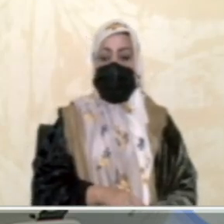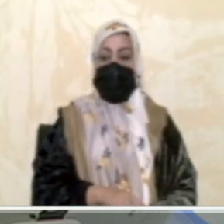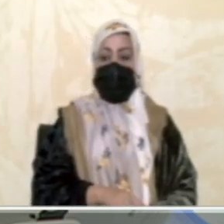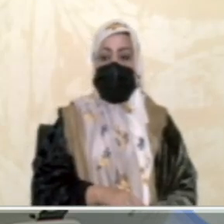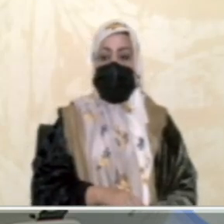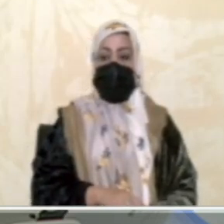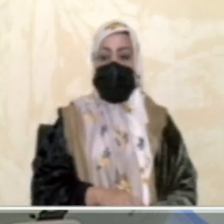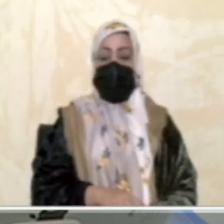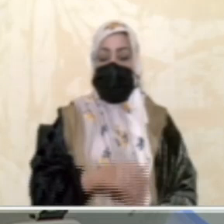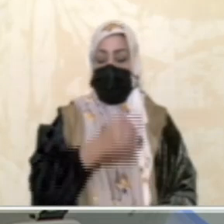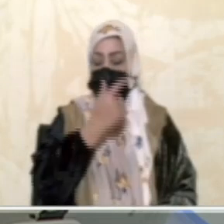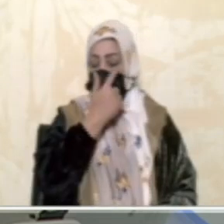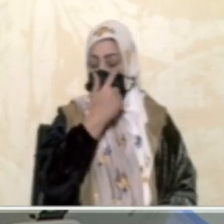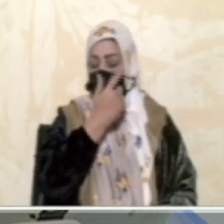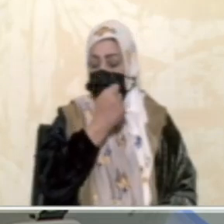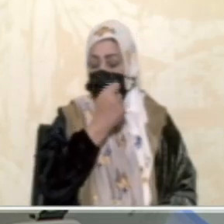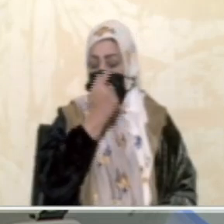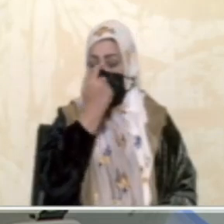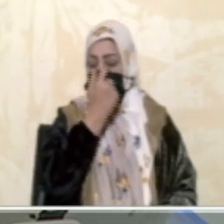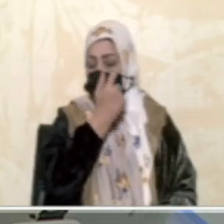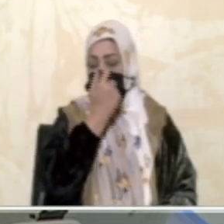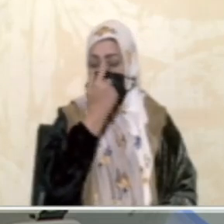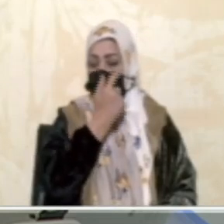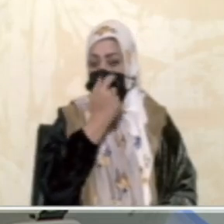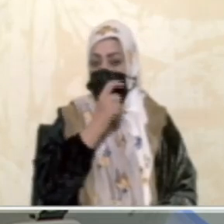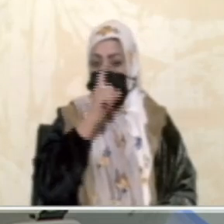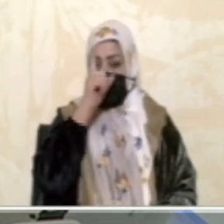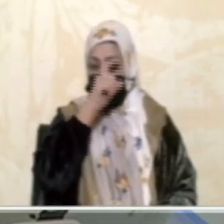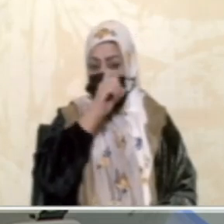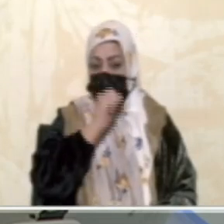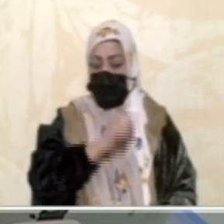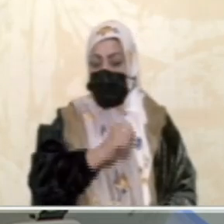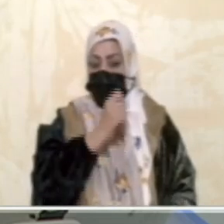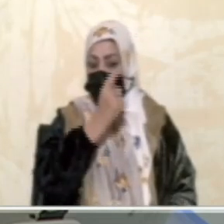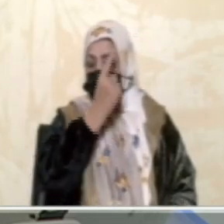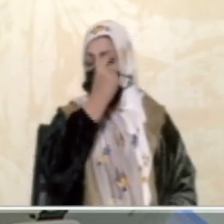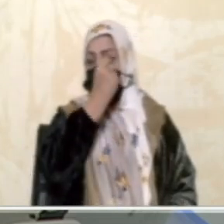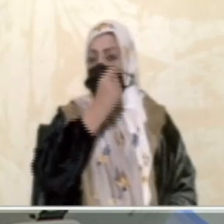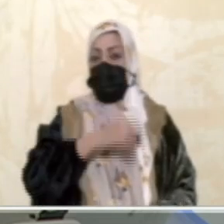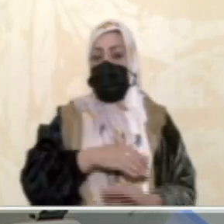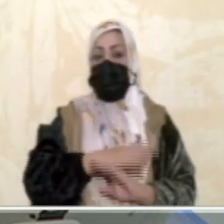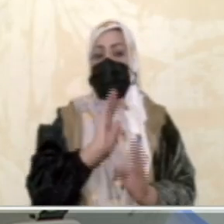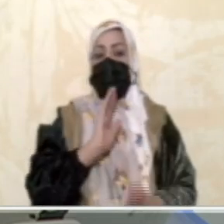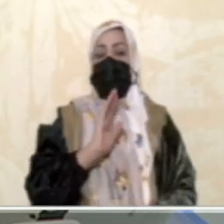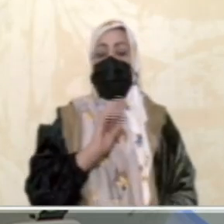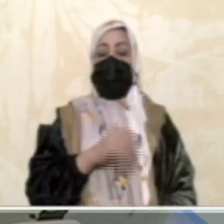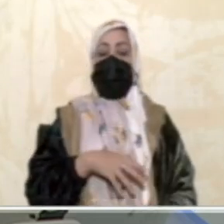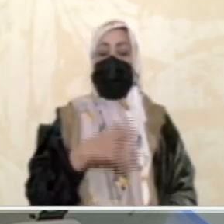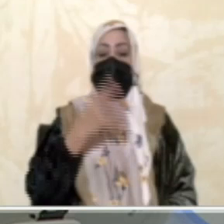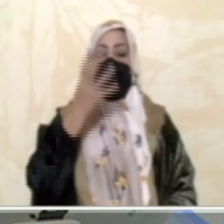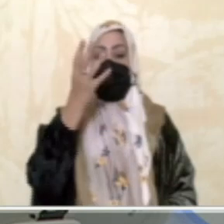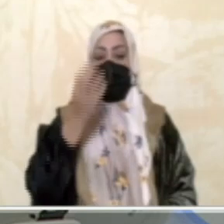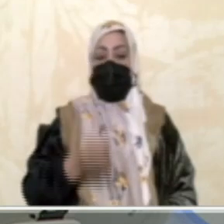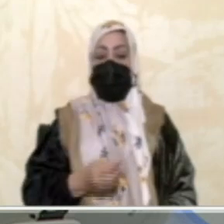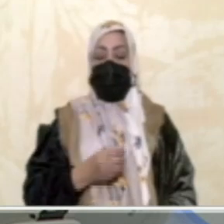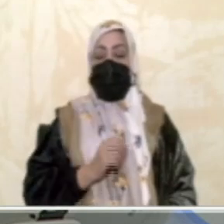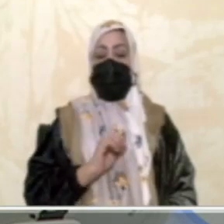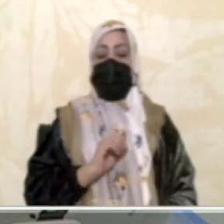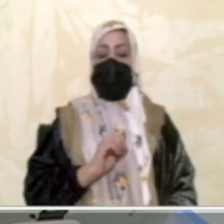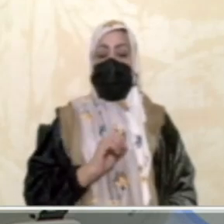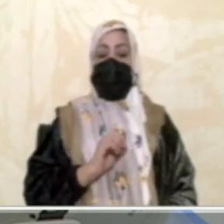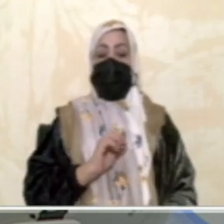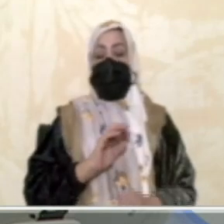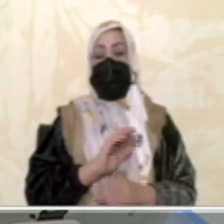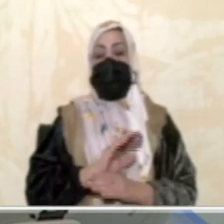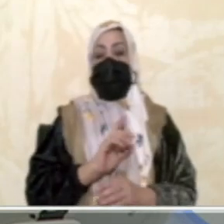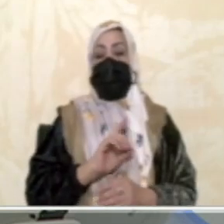تمام ولابد في النهار ما ينفعش تدير وحده في السحور ووحده بعد الافطار مثلا لا قال